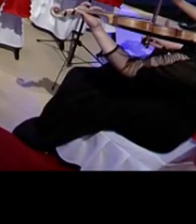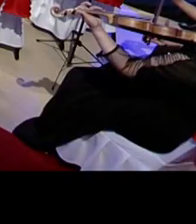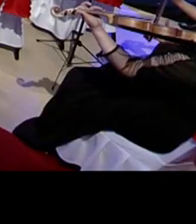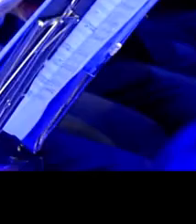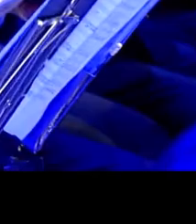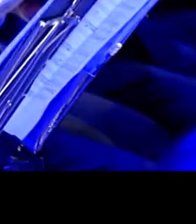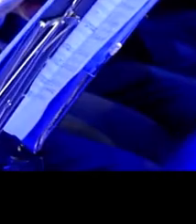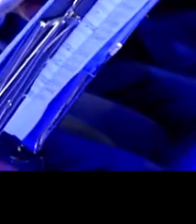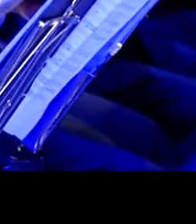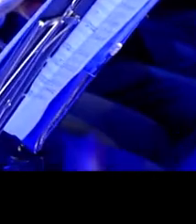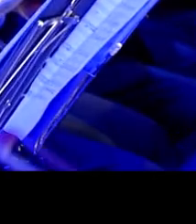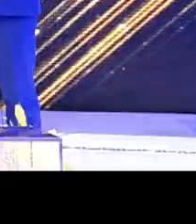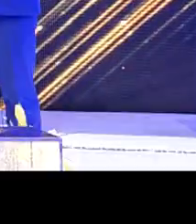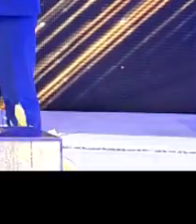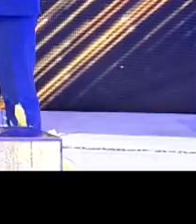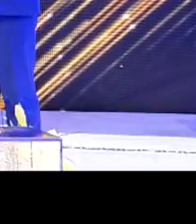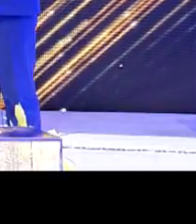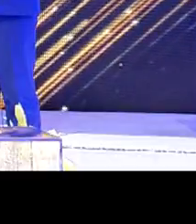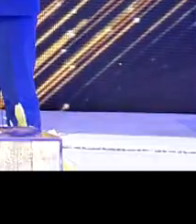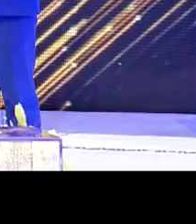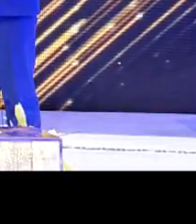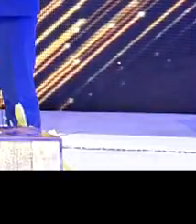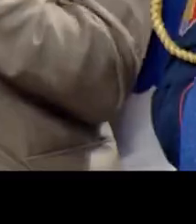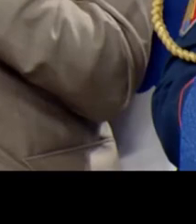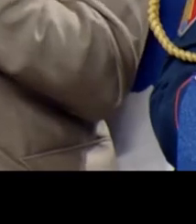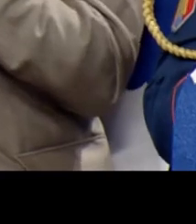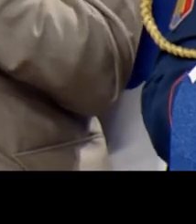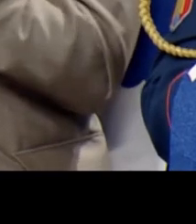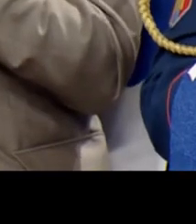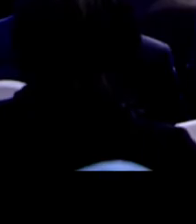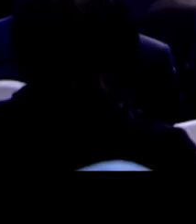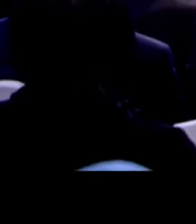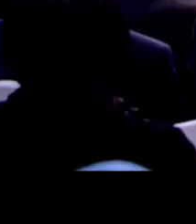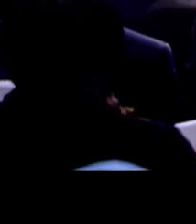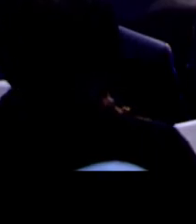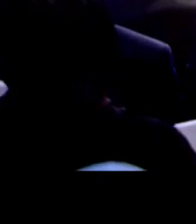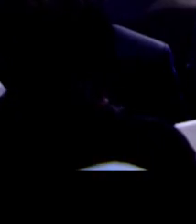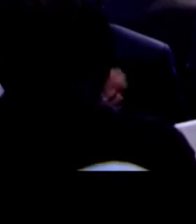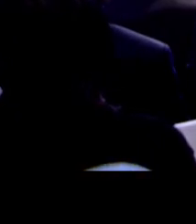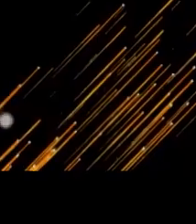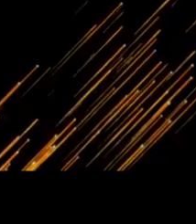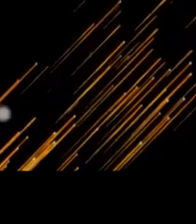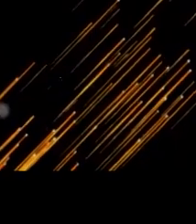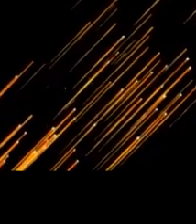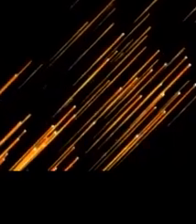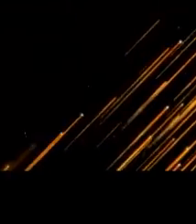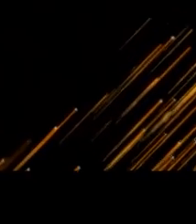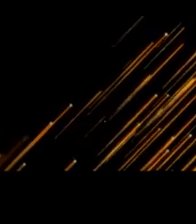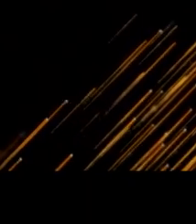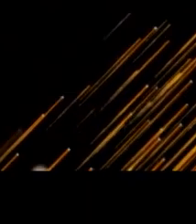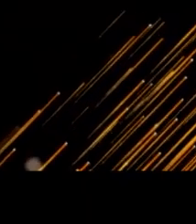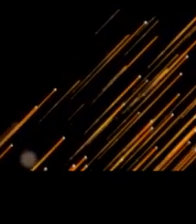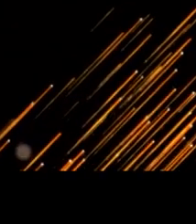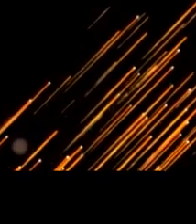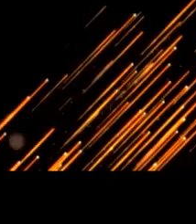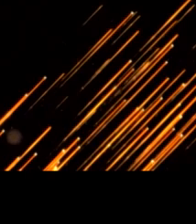Цагийн хүрд мэдээллийн хөтөлбөр оны шилдэг баатруудаа 5 дахь жилдээ шалгаруулж байна. Жил бүр оны шилдэг энергийн үйлстэн,